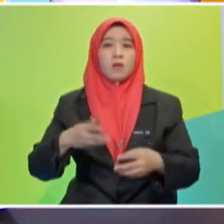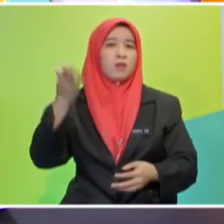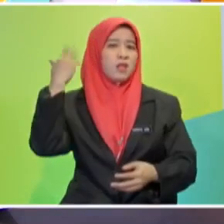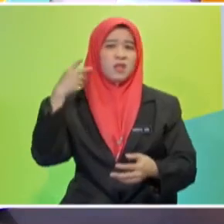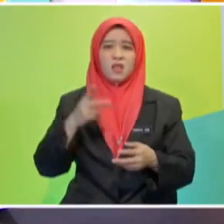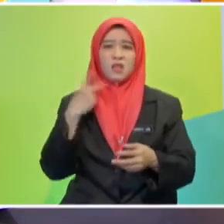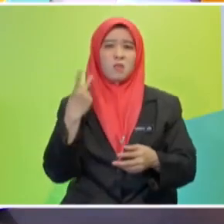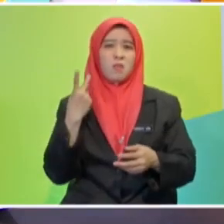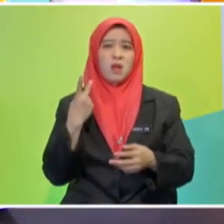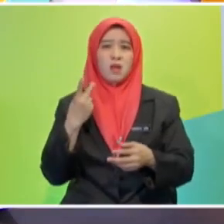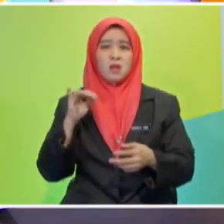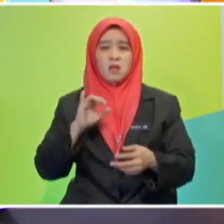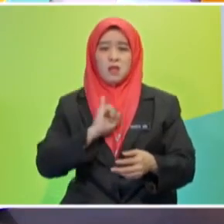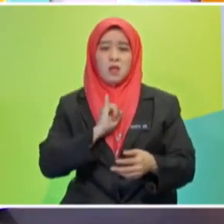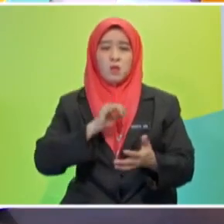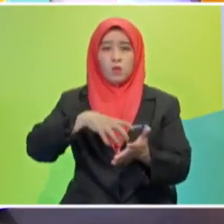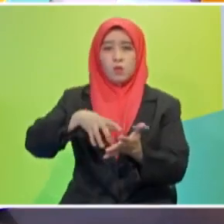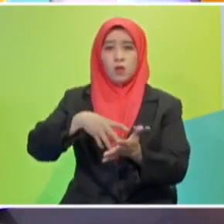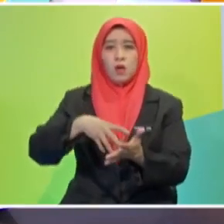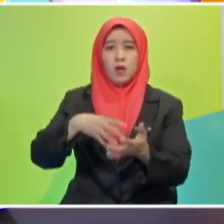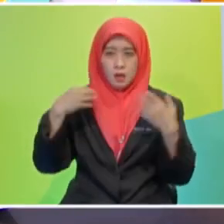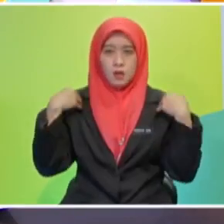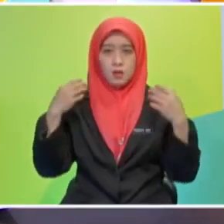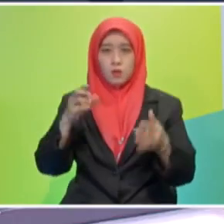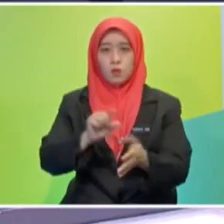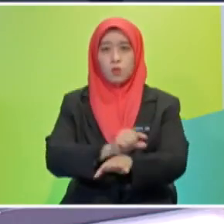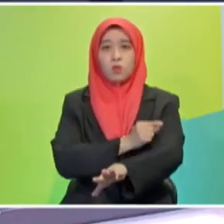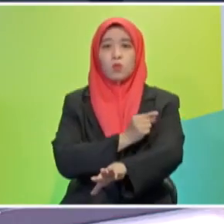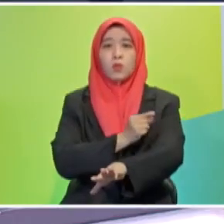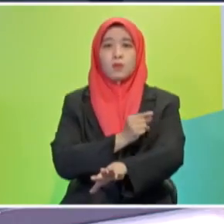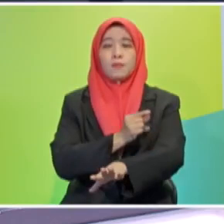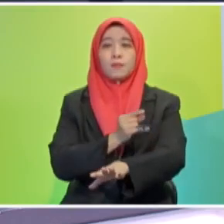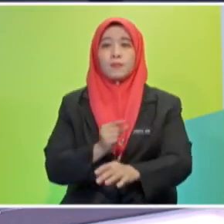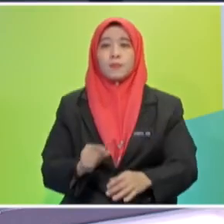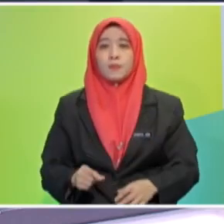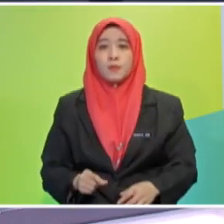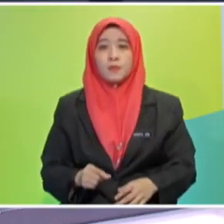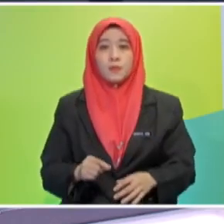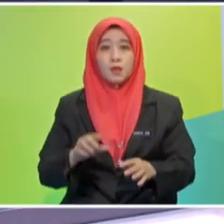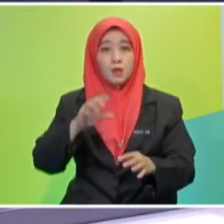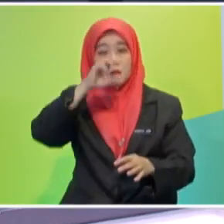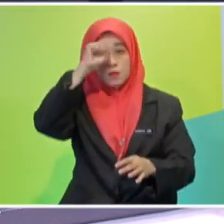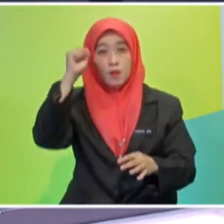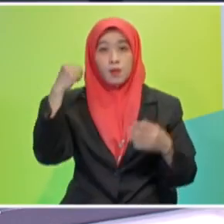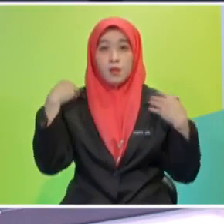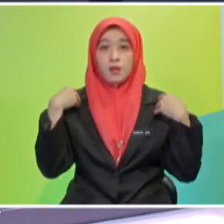Ya, betul. Okey, kipas yang Aiman bawa tadi tu adalah salah satu contohlah. Sebab apa dikategorikan